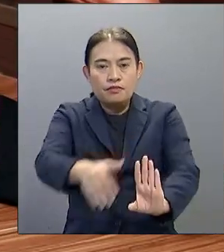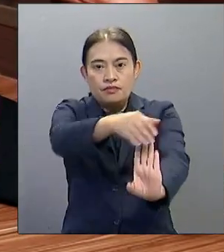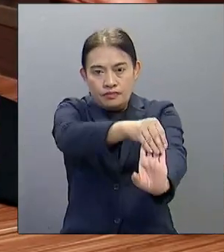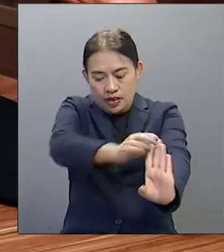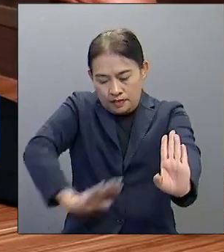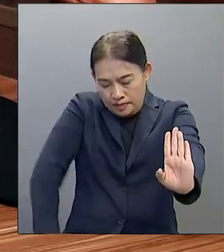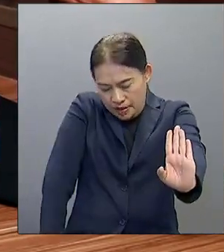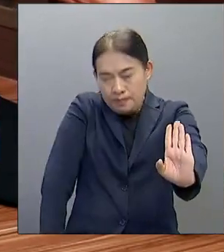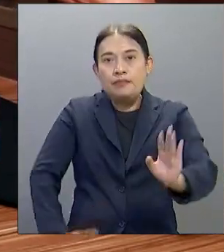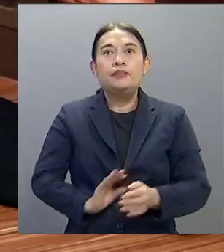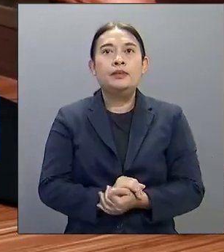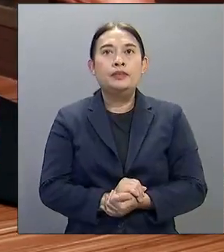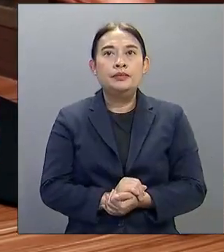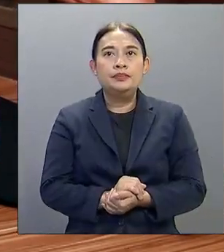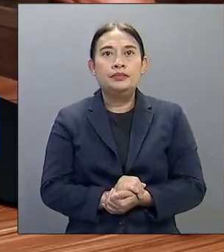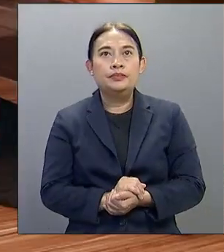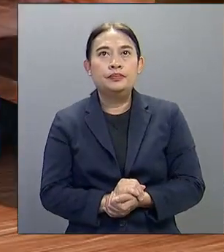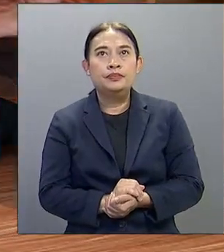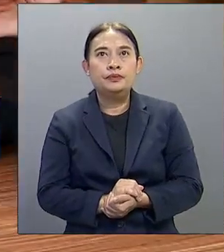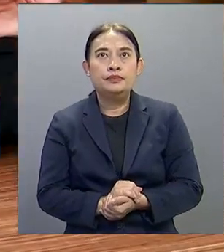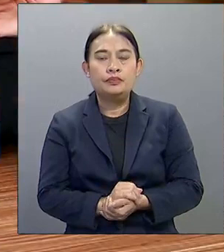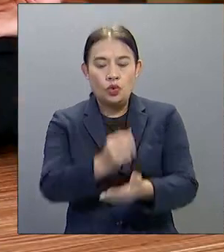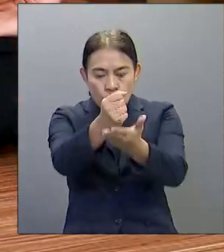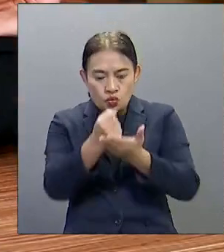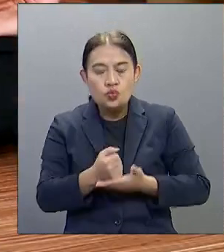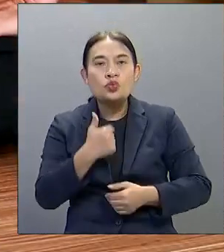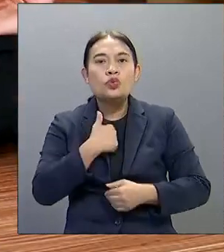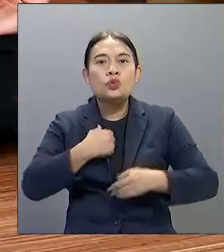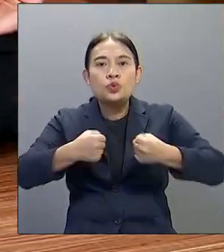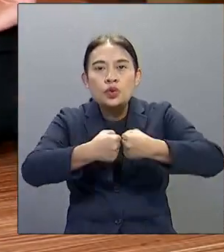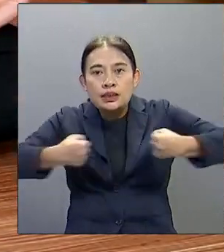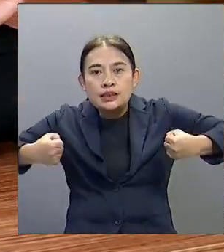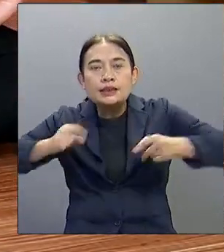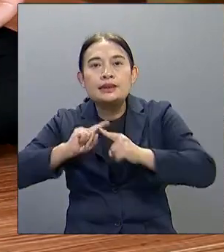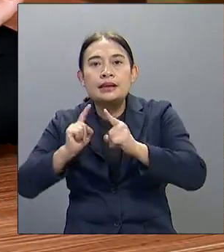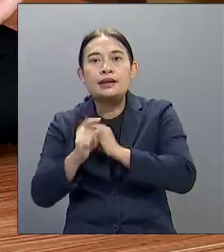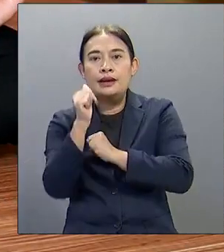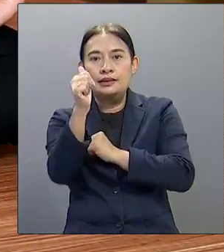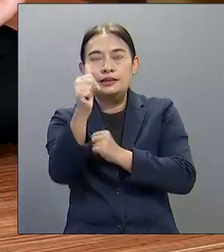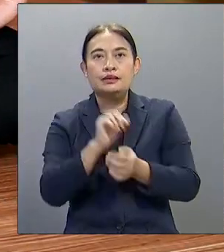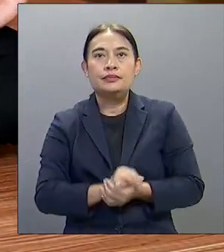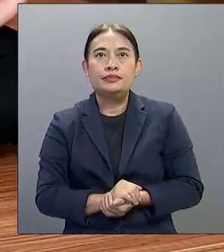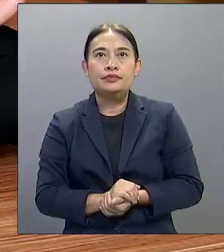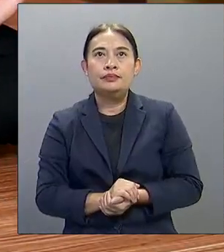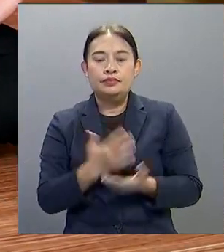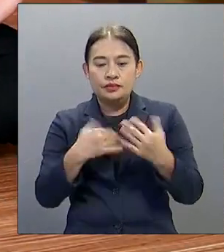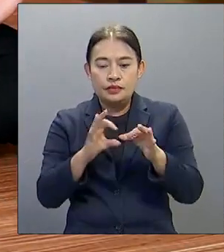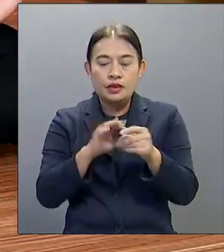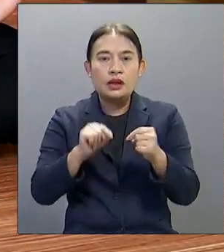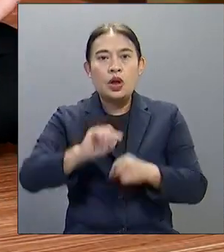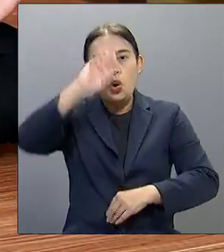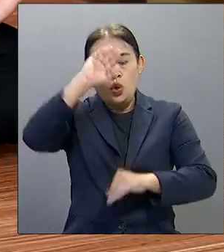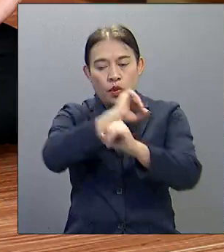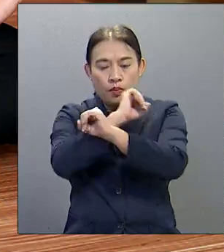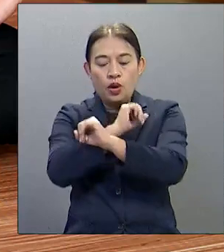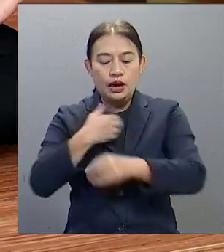ดสมาธิคู่เข้ายานช่วยแรงดัดทุกข้ามคืนนาระงับรากอยากจะสู้โรคร้ายภาย